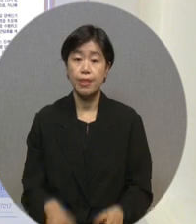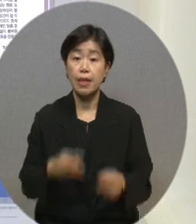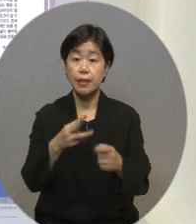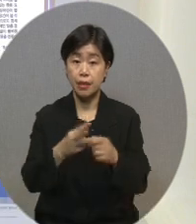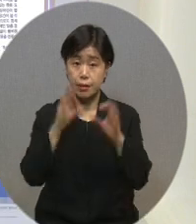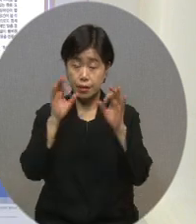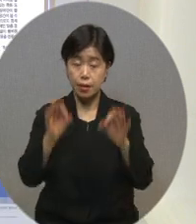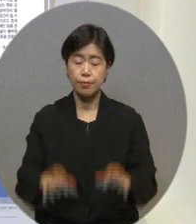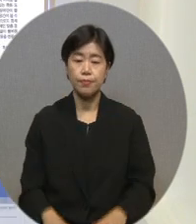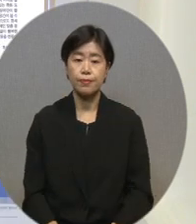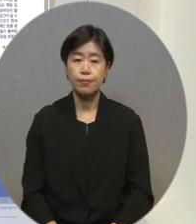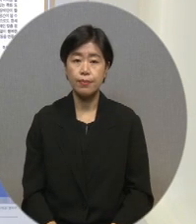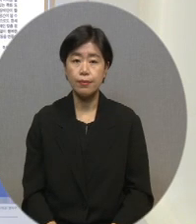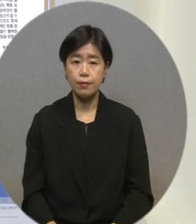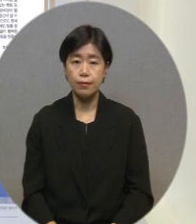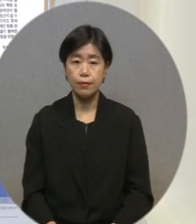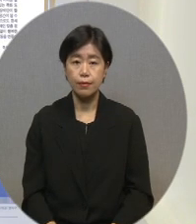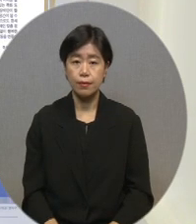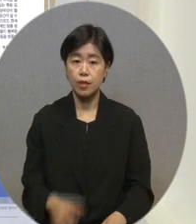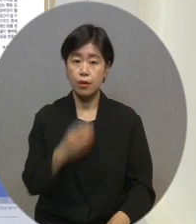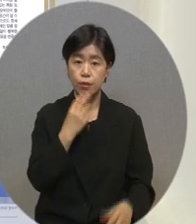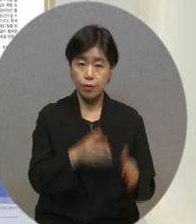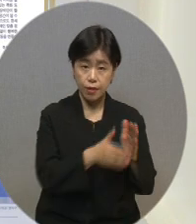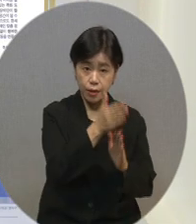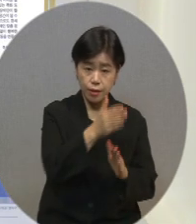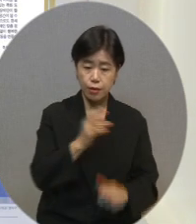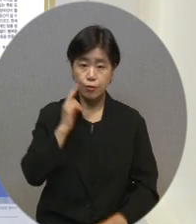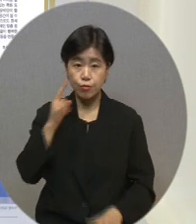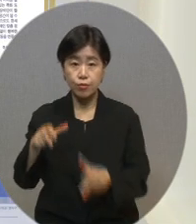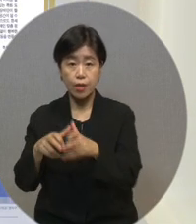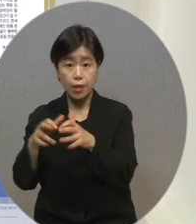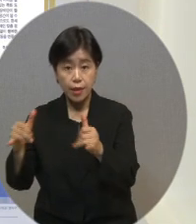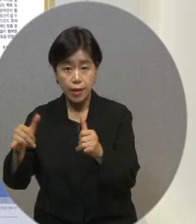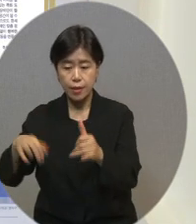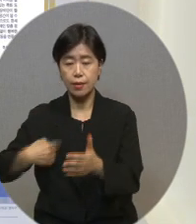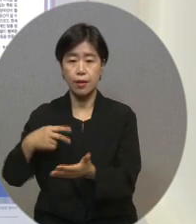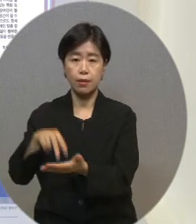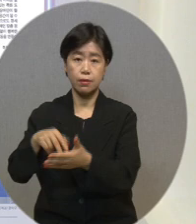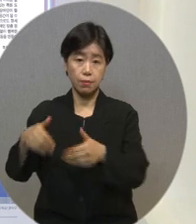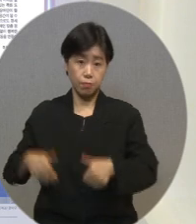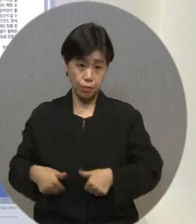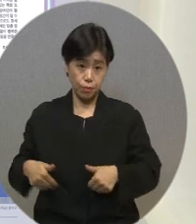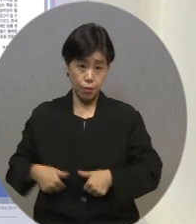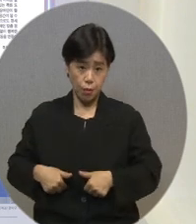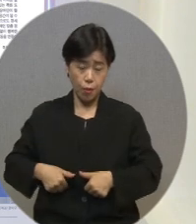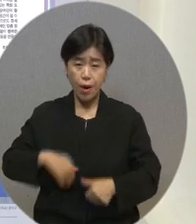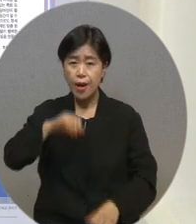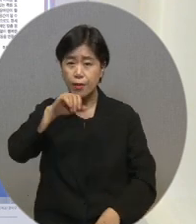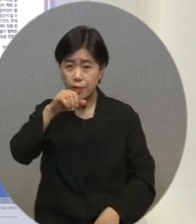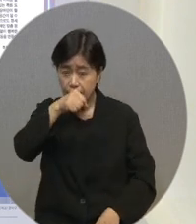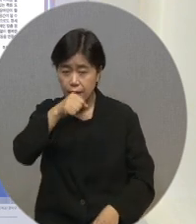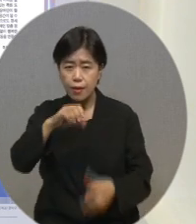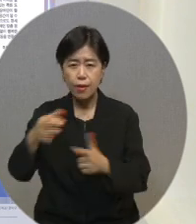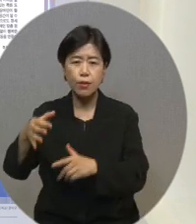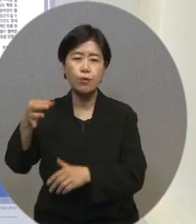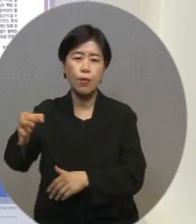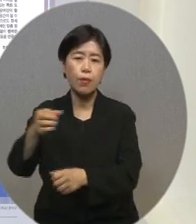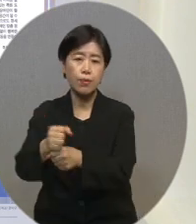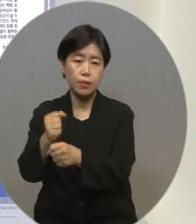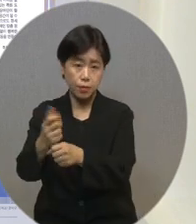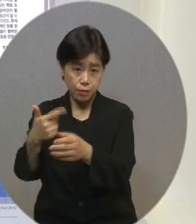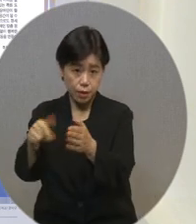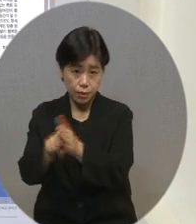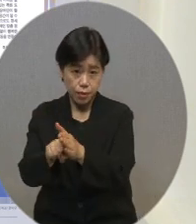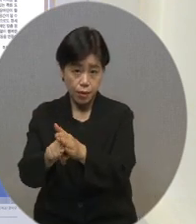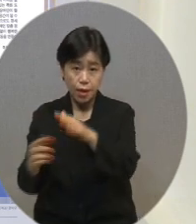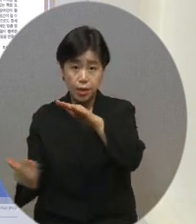신문 5면 소식입니다 서울시가 중증장애 청년 자립에 필요한 씨앗 자금 마련을 돕는 이룸 통장 사업을